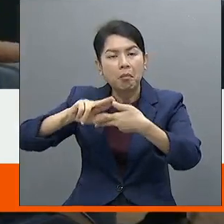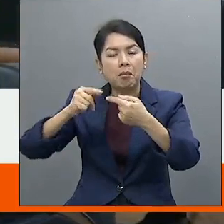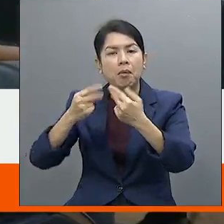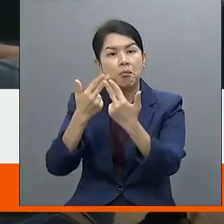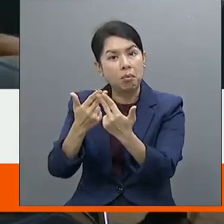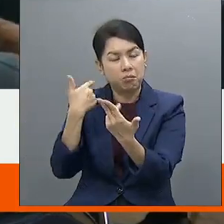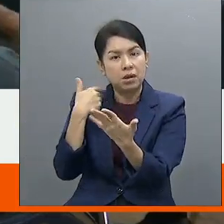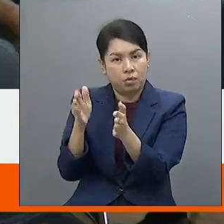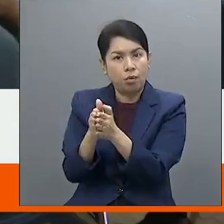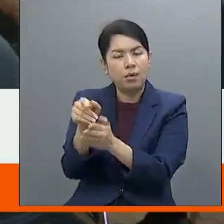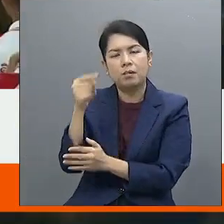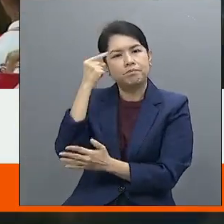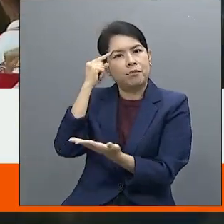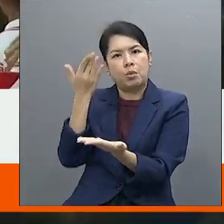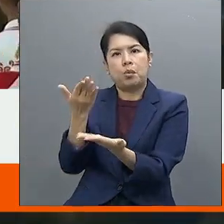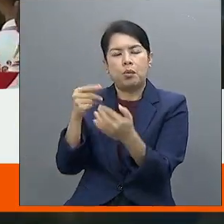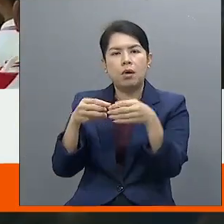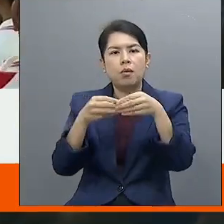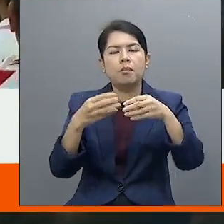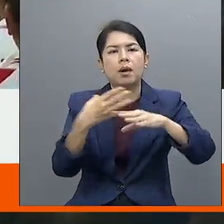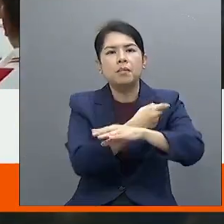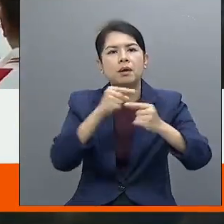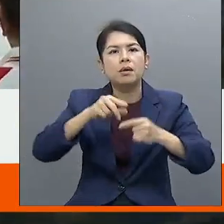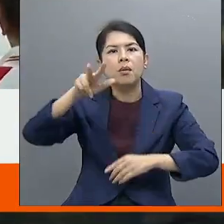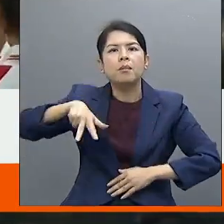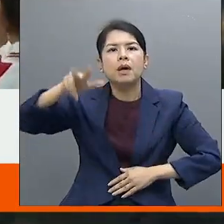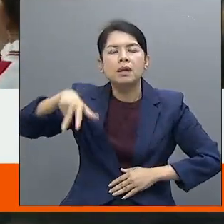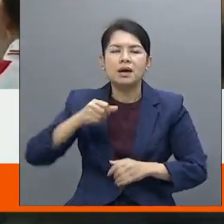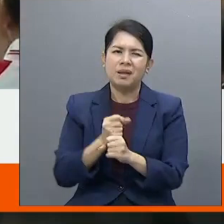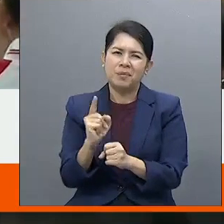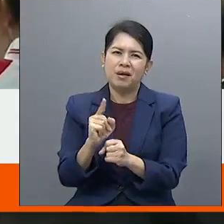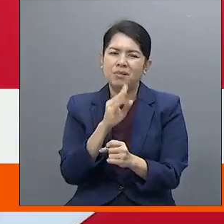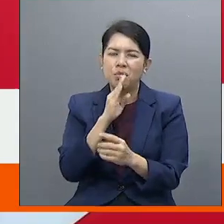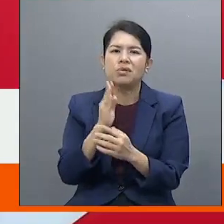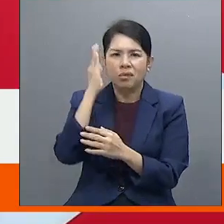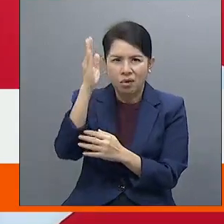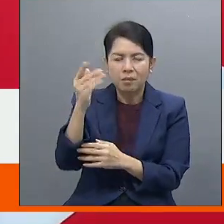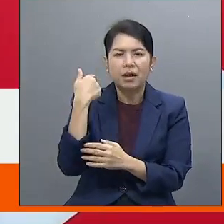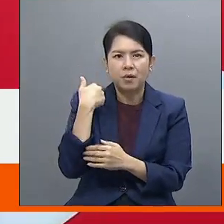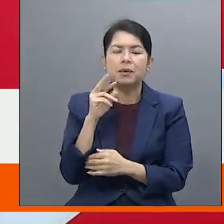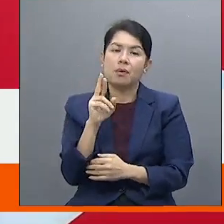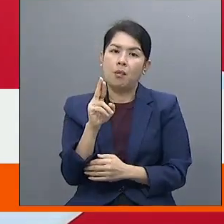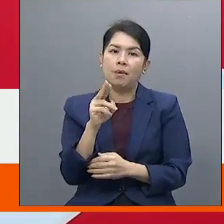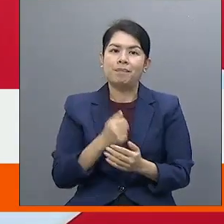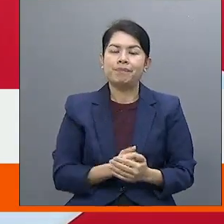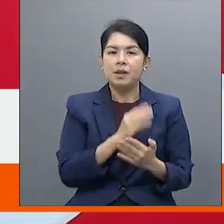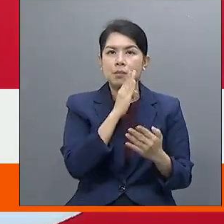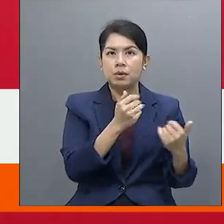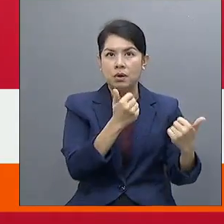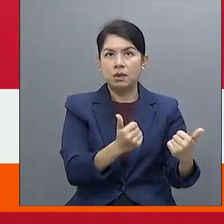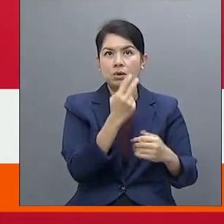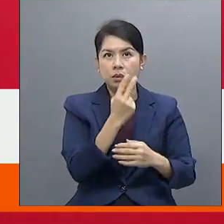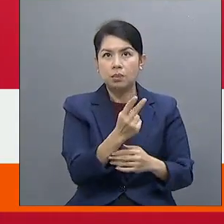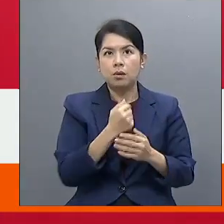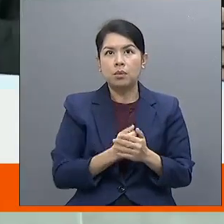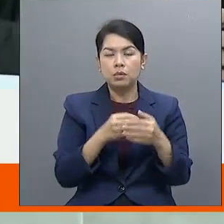งนั้นผมก็ไม่รู้นะคุณจะไปต่อไปยังไงแล้วเป็นราคาที่คุณต้องจ่ายจริงๆในการเลือกตั้งครั้งหน้าครั้งนี้ก็เห็นอยู่แล้วว่าคุณ